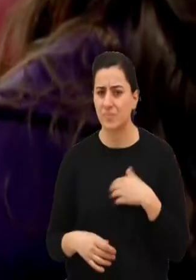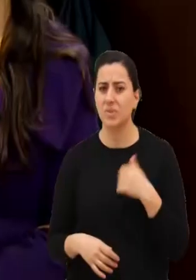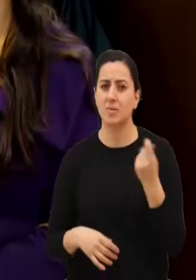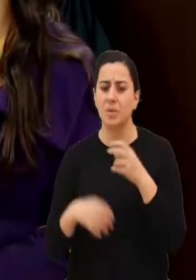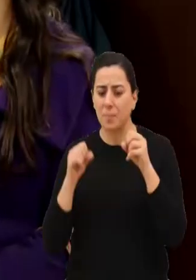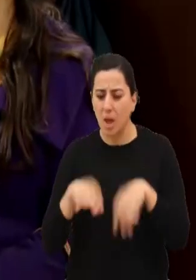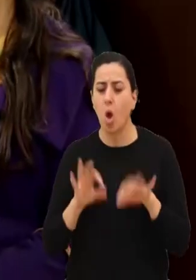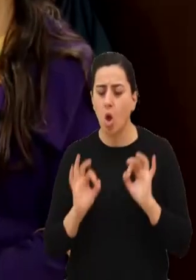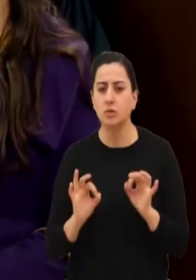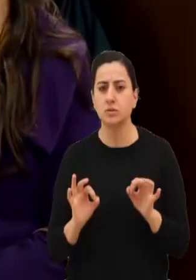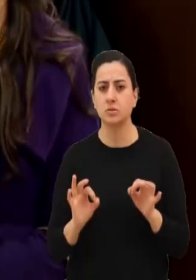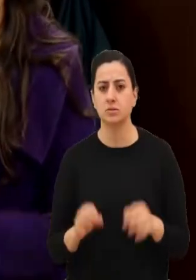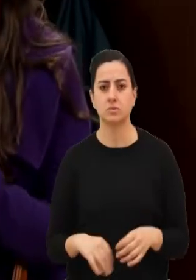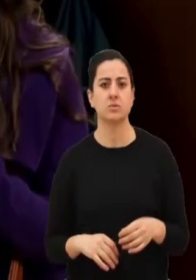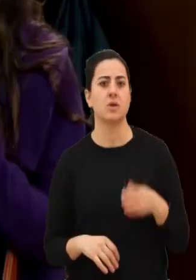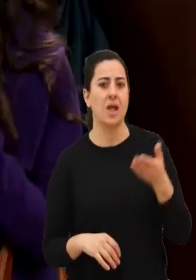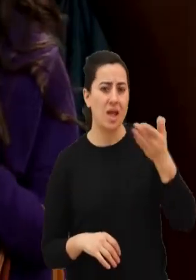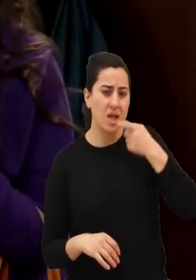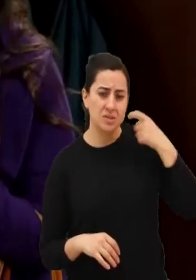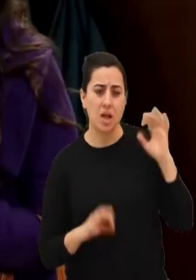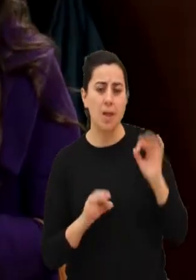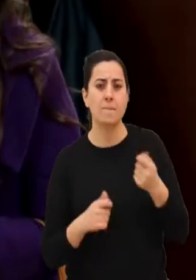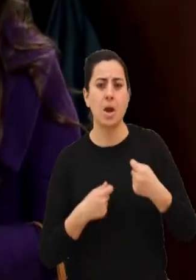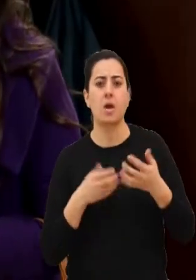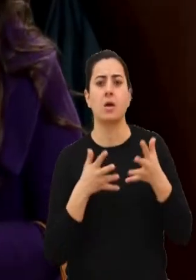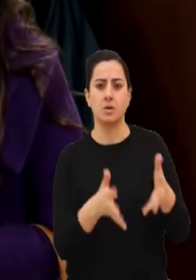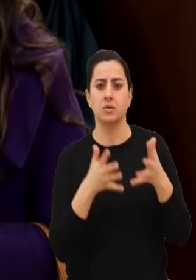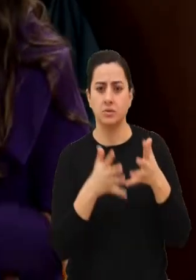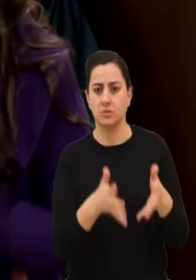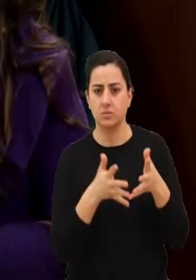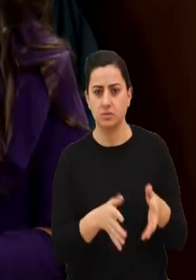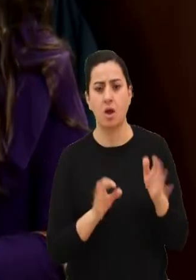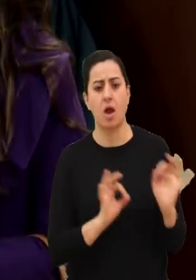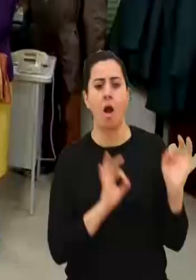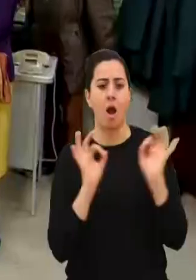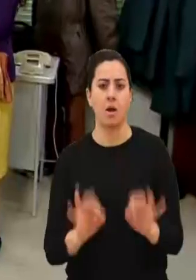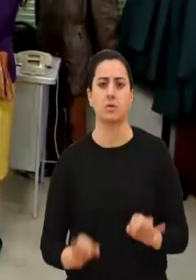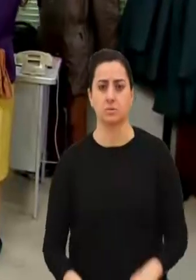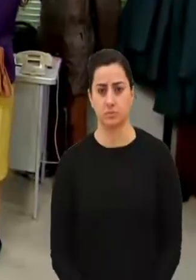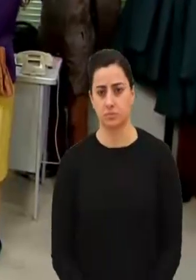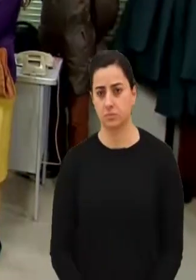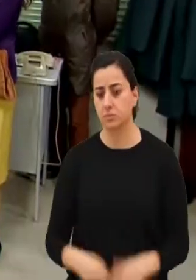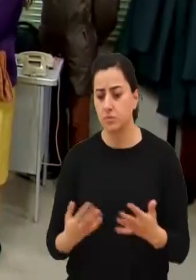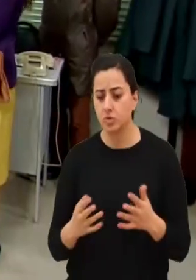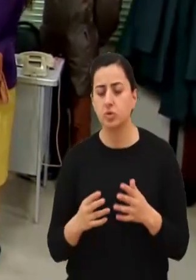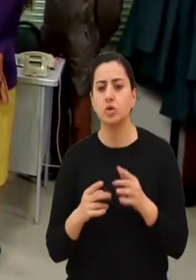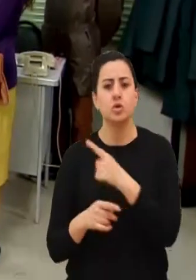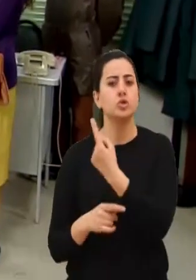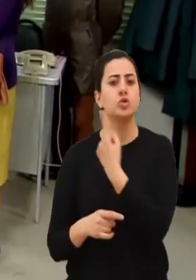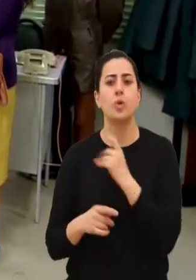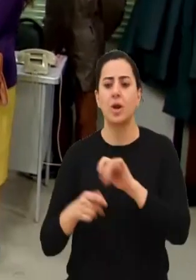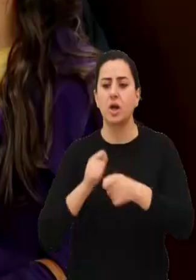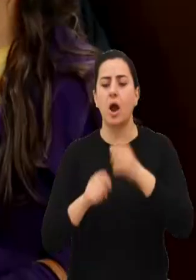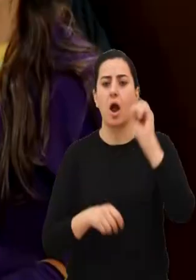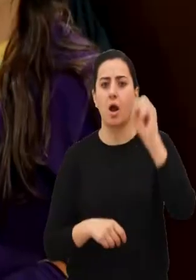defa oynayıp bırakacaktım komiserim. Ya eskiden de bütün parayı beygirlere yedirirdi. Yine aynı şey olacak. Ya kuponumu bana sormadan